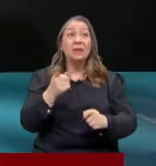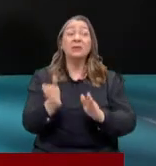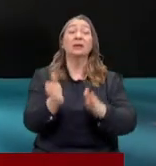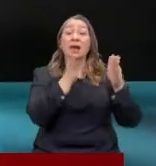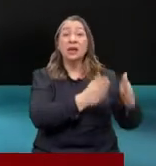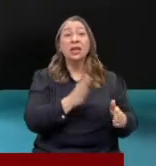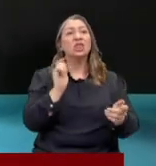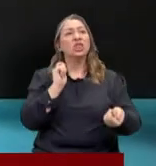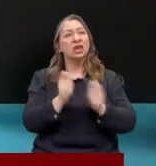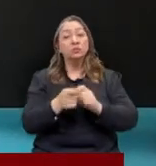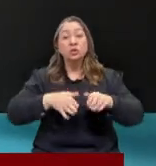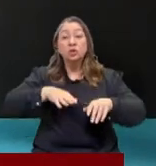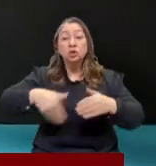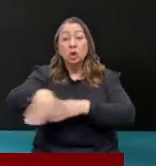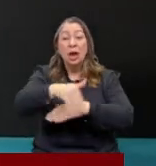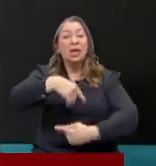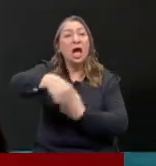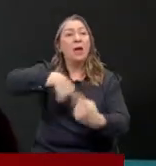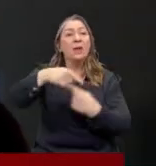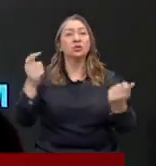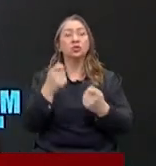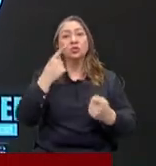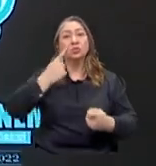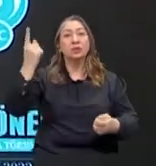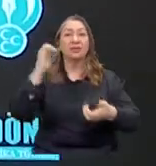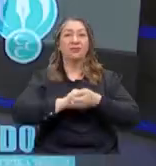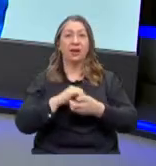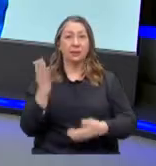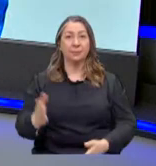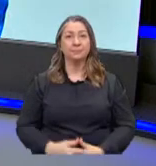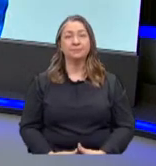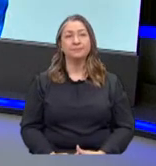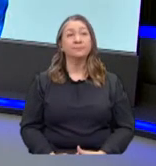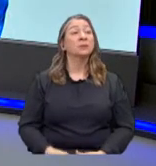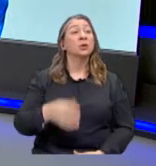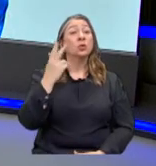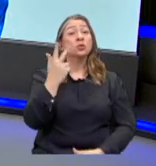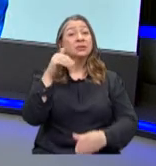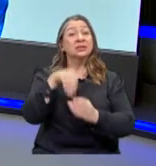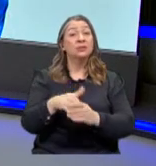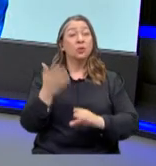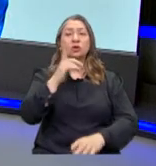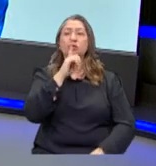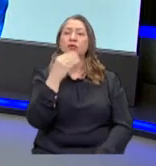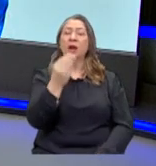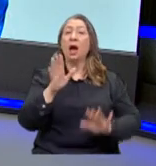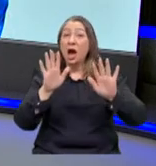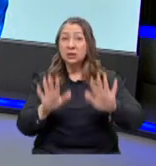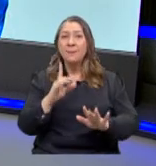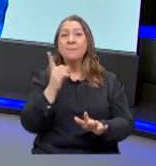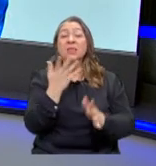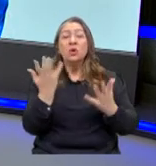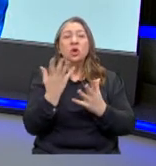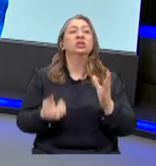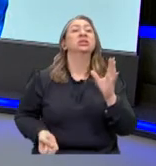yanda değişimi sokakta aramaya çalışıyorlar diyen Cumhur İttifakı. 3 seçim önce söz verilen ancak bir